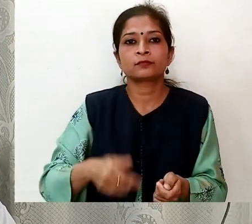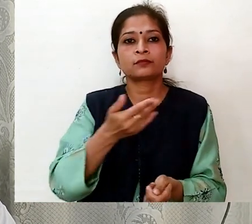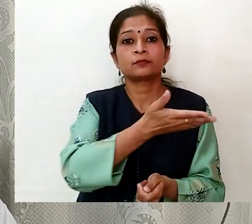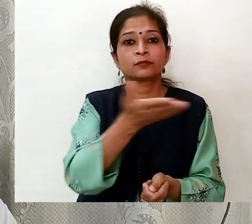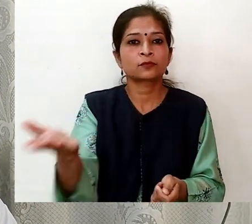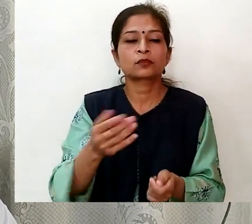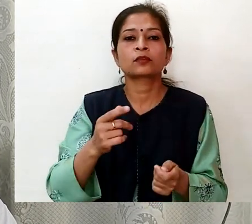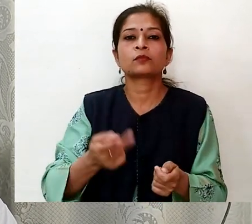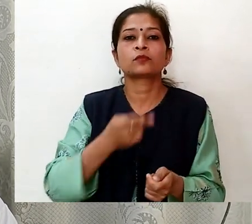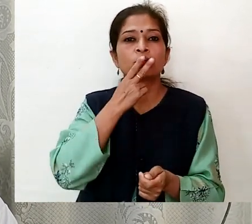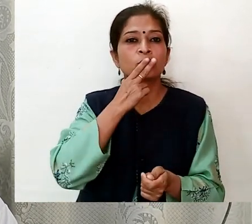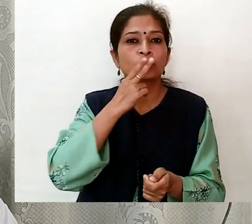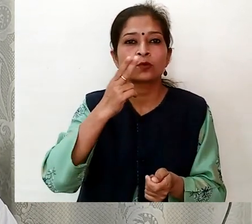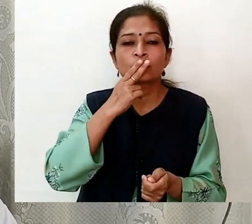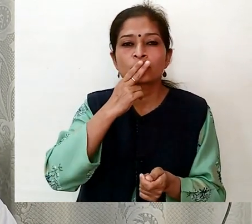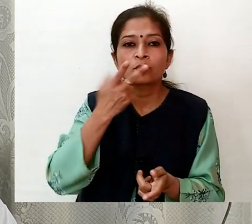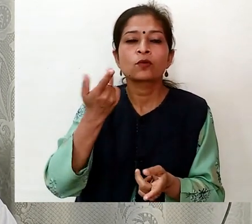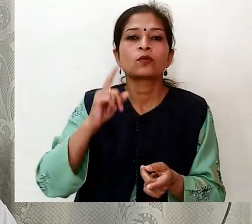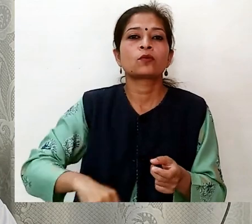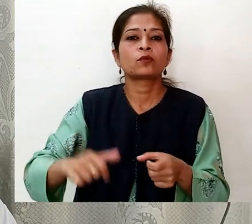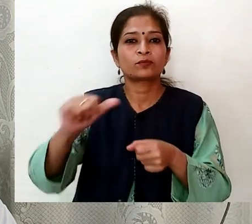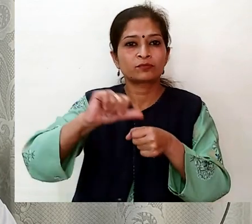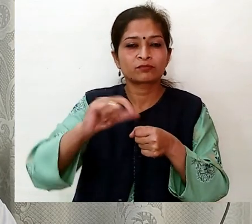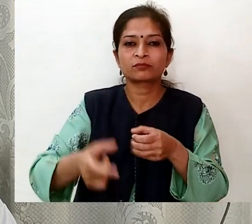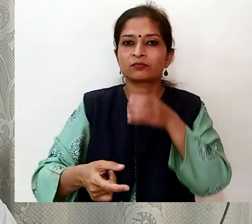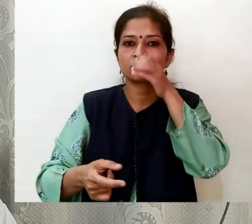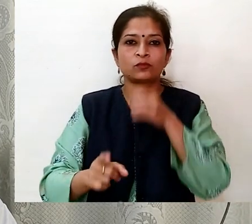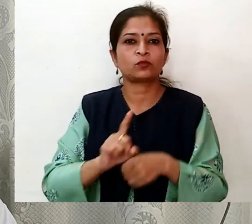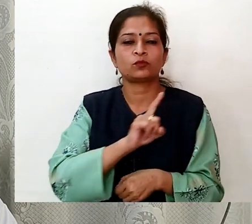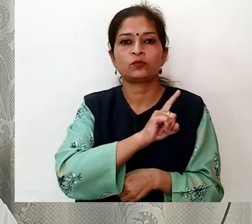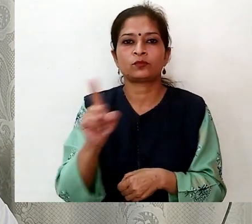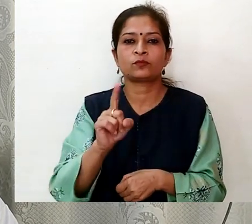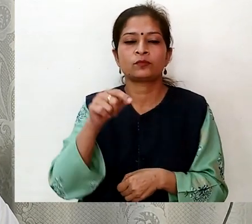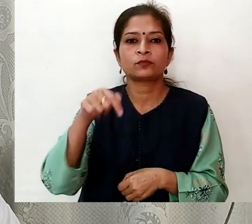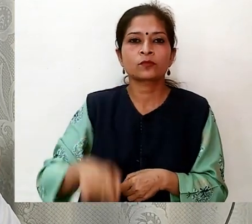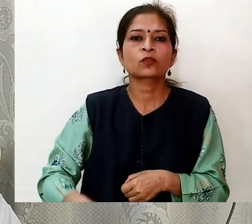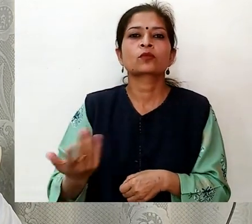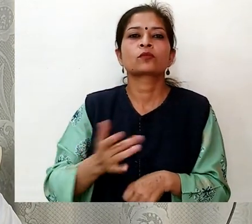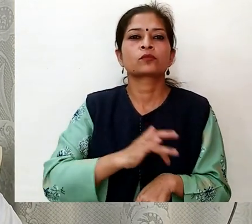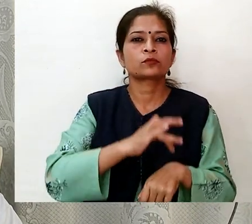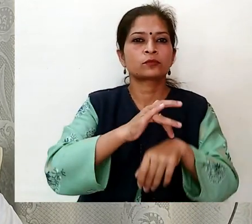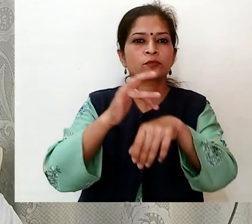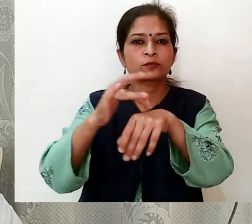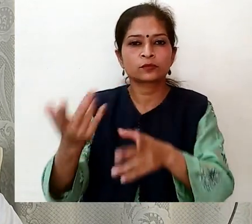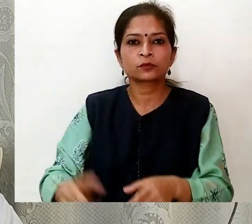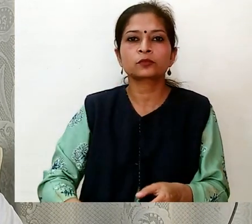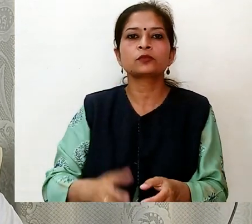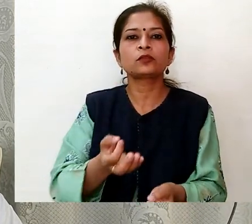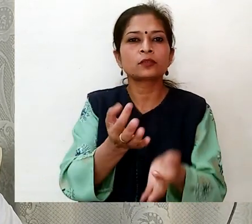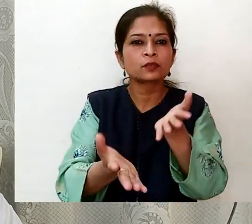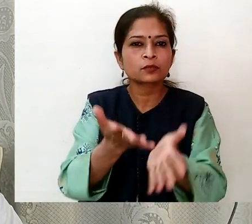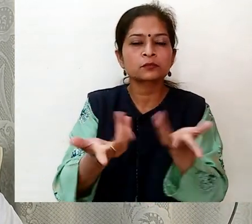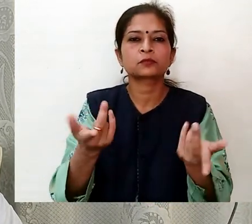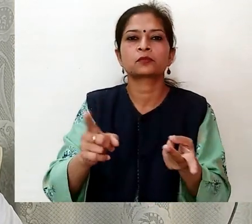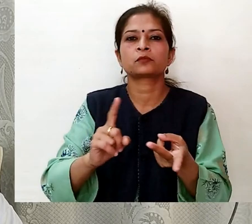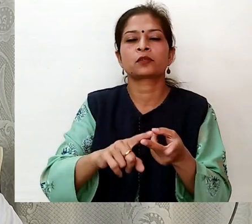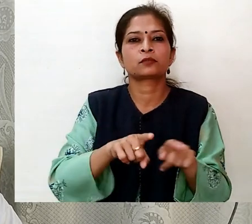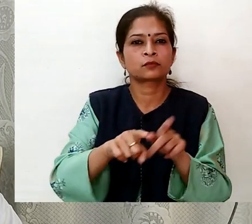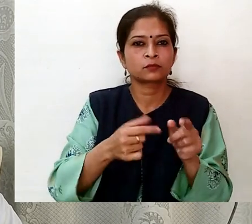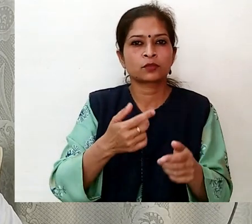कि आप धूम्रपान और शराब का सेवन ना करें। इसके अलावा थोड़ी थोड़ी देर में आप गर्म